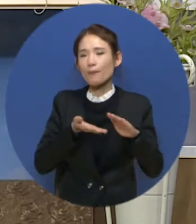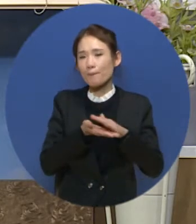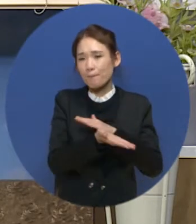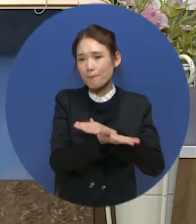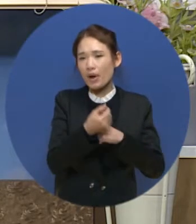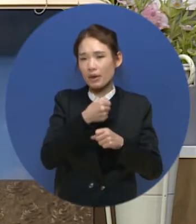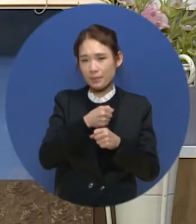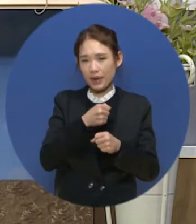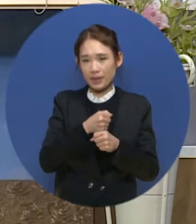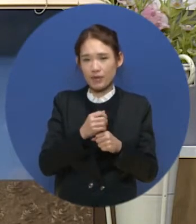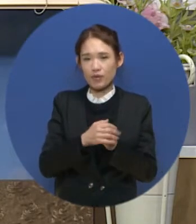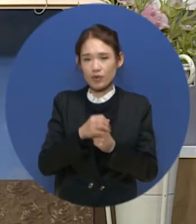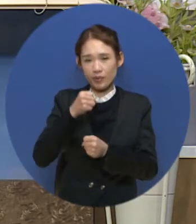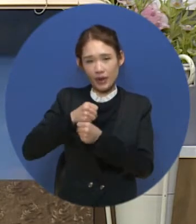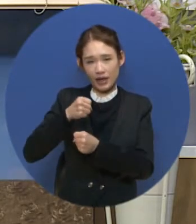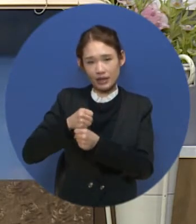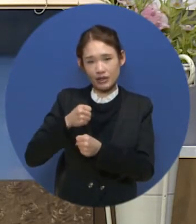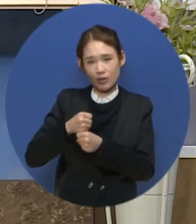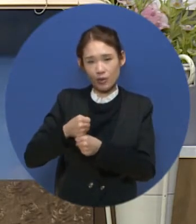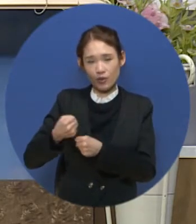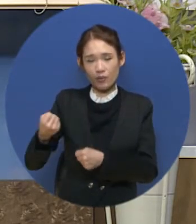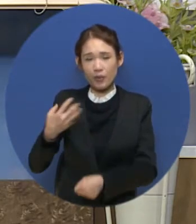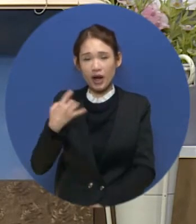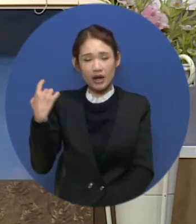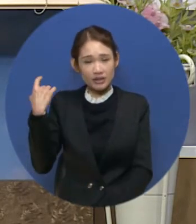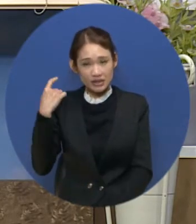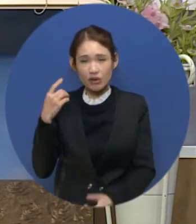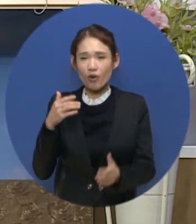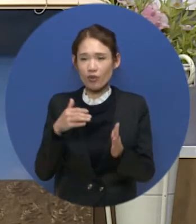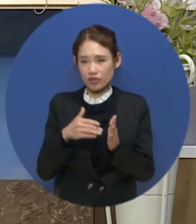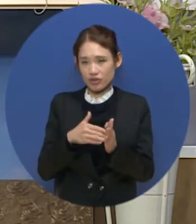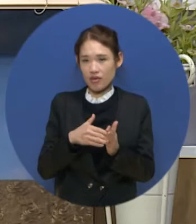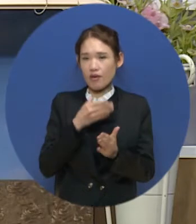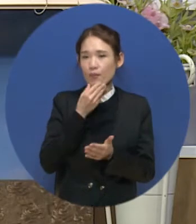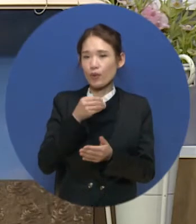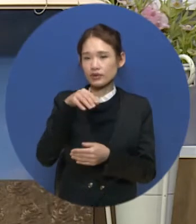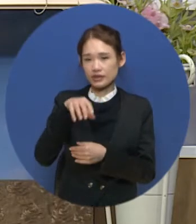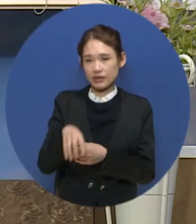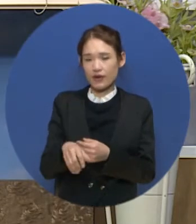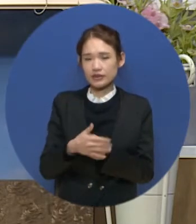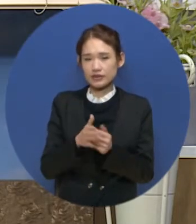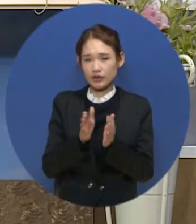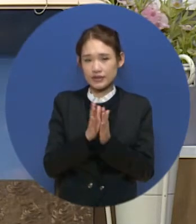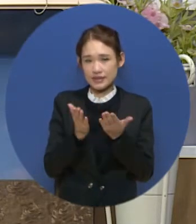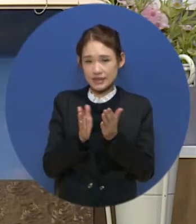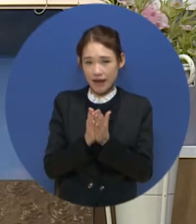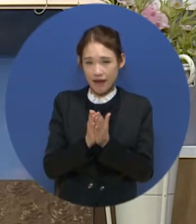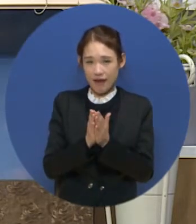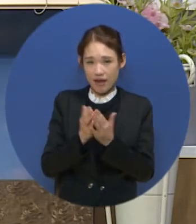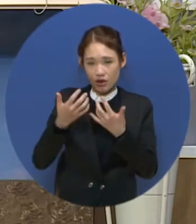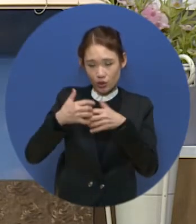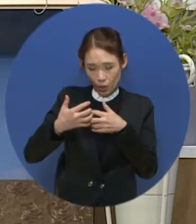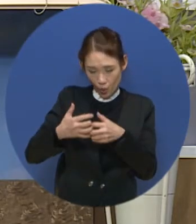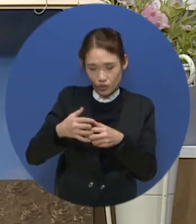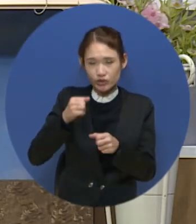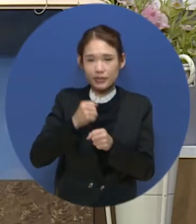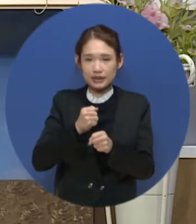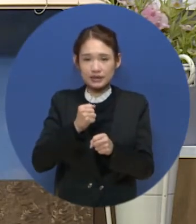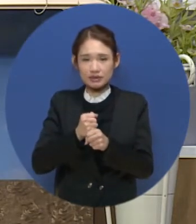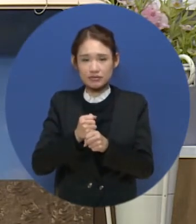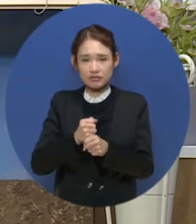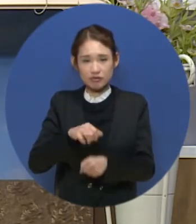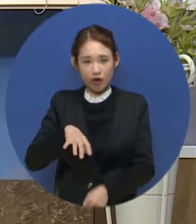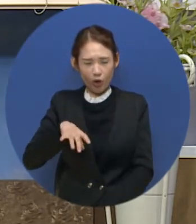발간도 하시고 또 만들기도 한다고 들었거든요. 저는 복지관에서 이렇게 또 교재나 뭐 교구를 만들어서 하는 것은